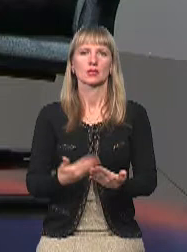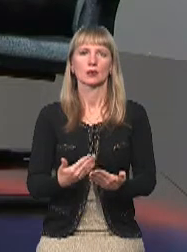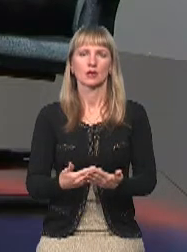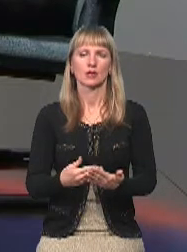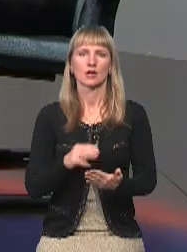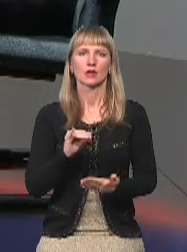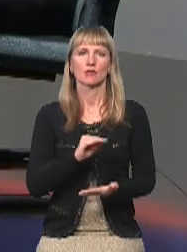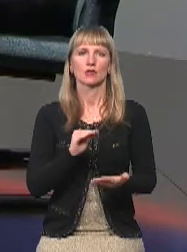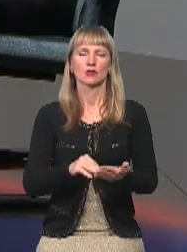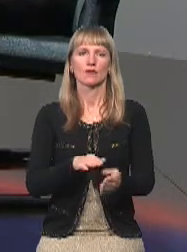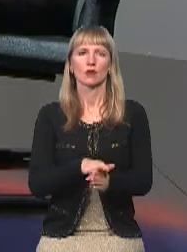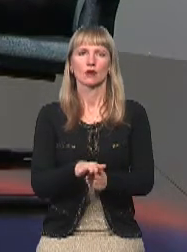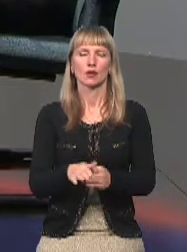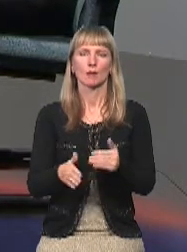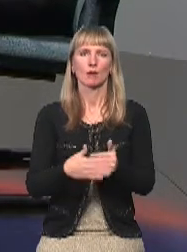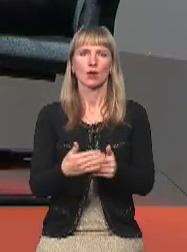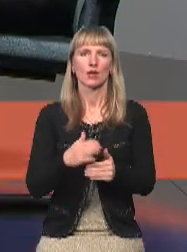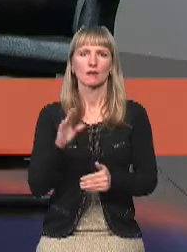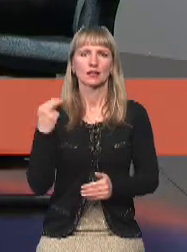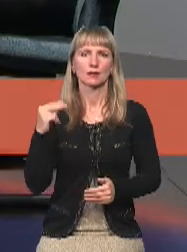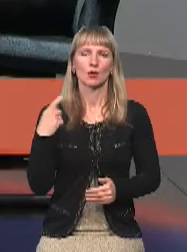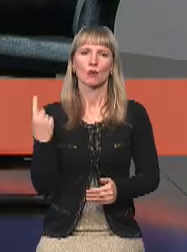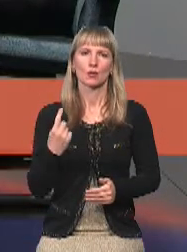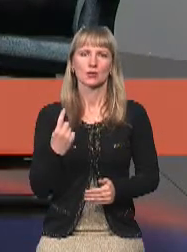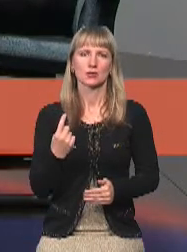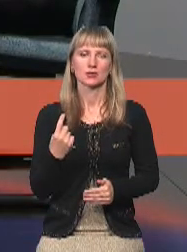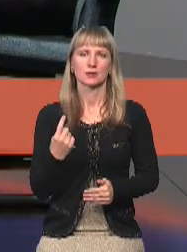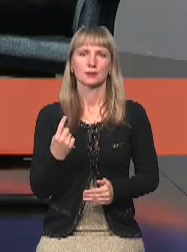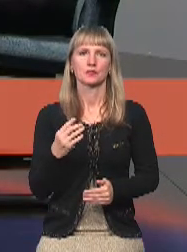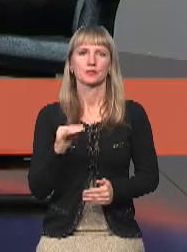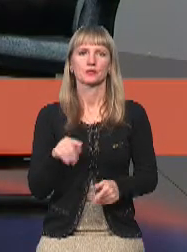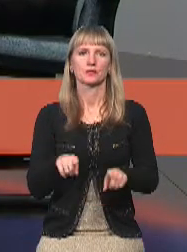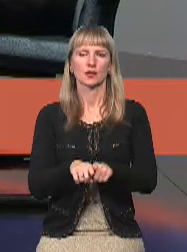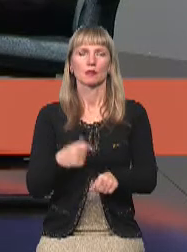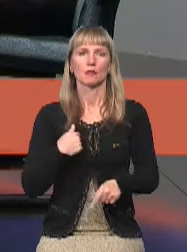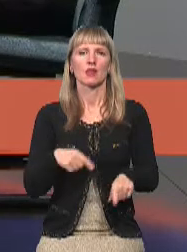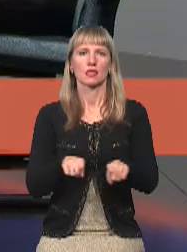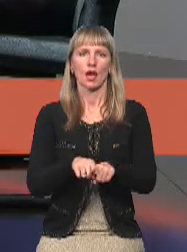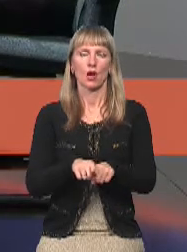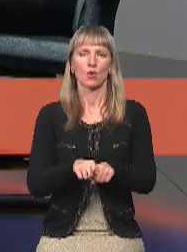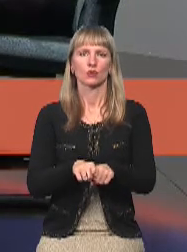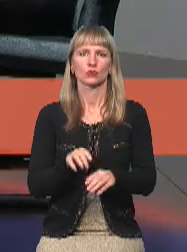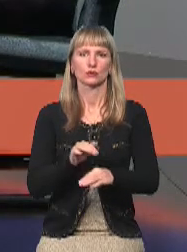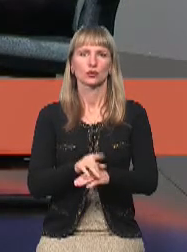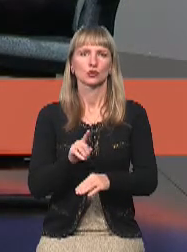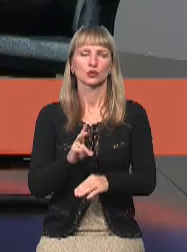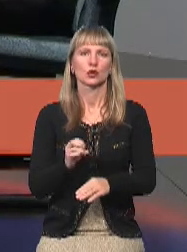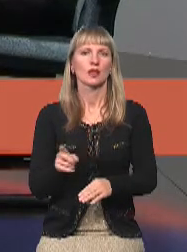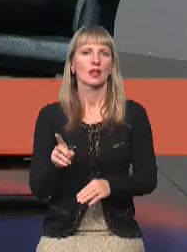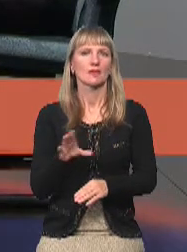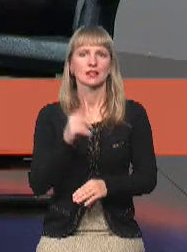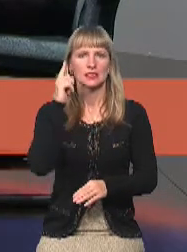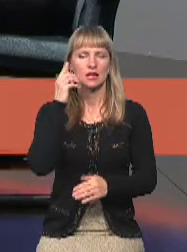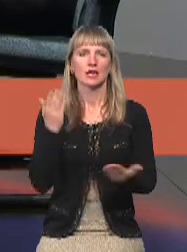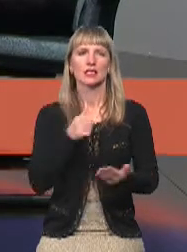в установах виконання покарання в Запорізькій області, так, ми також констатували, що не всі знають,